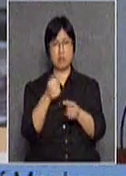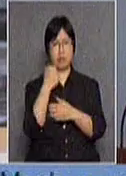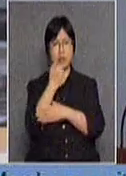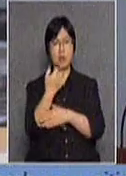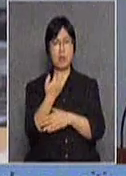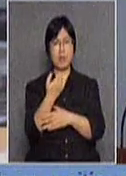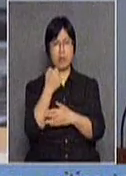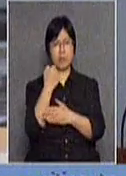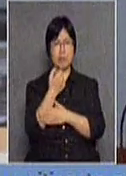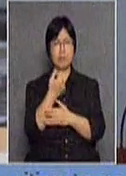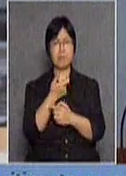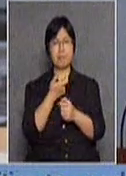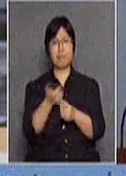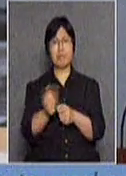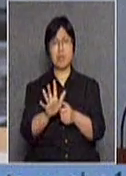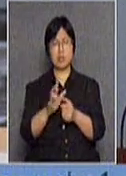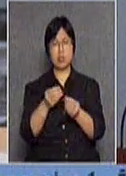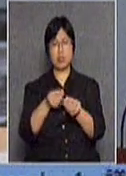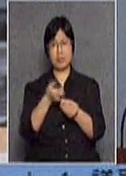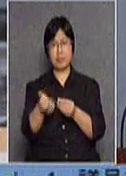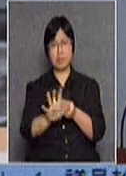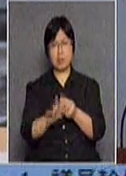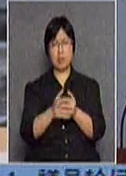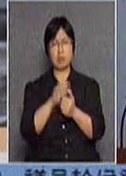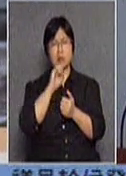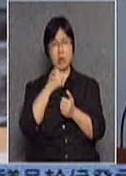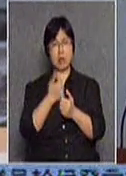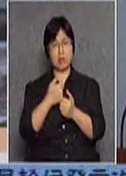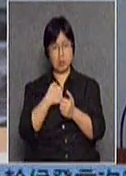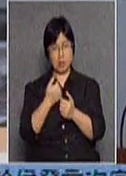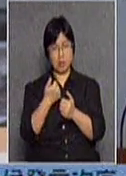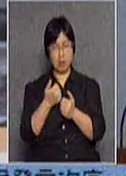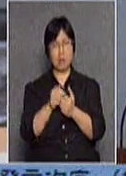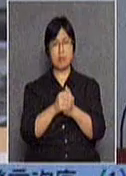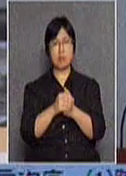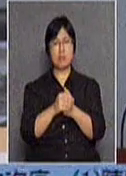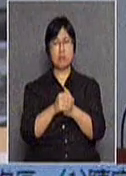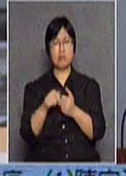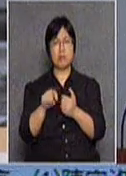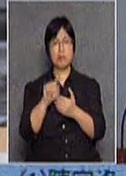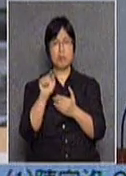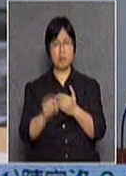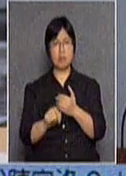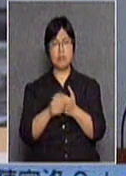即係話唔俾嗰啲錢佢啊嘛，係咪？我冇講錯啦。嗱，喺呢個問題上面，